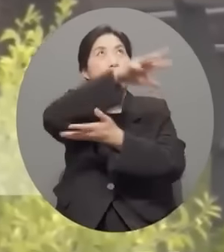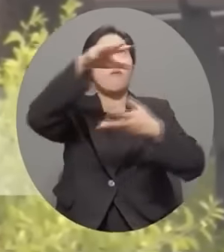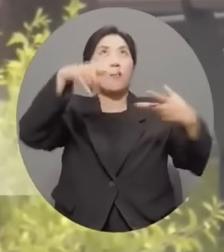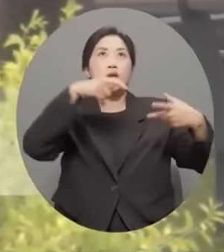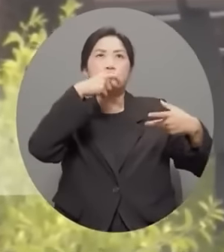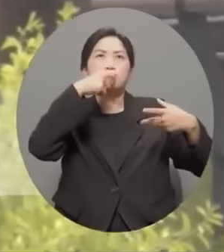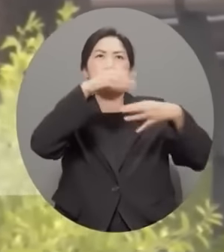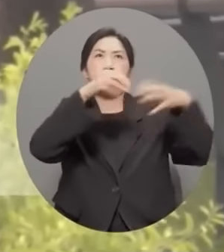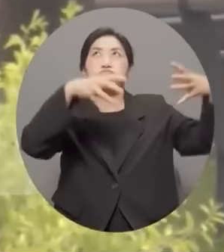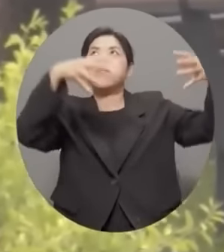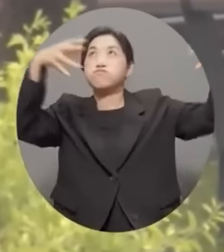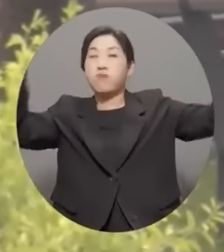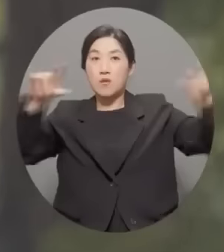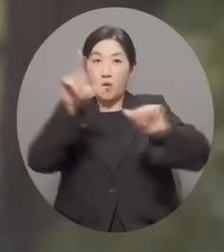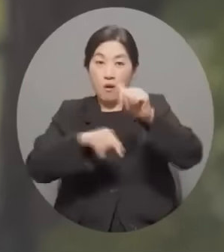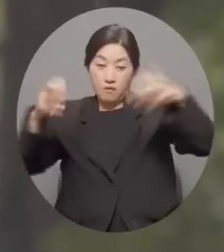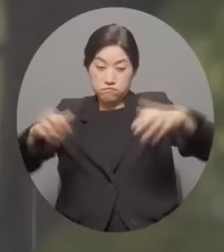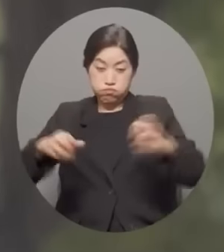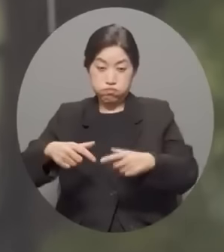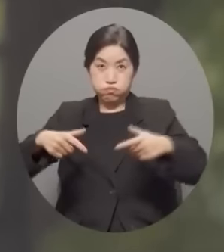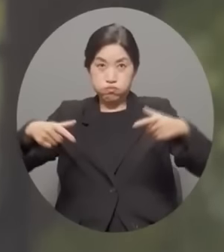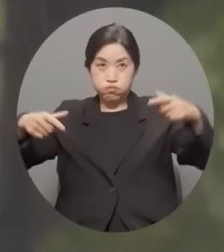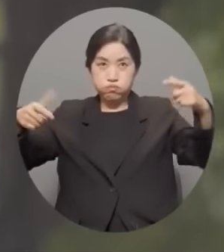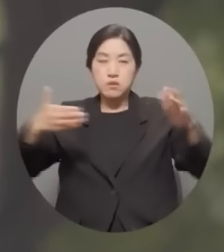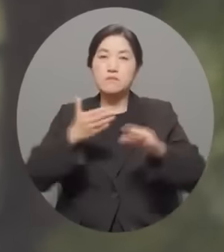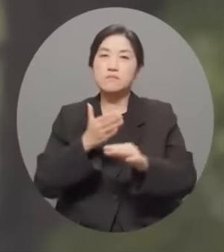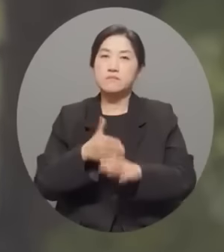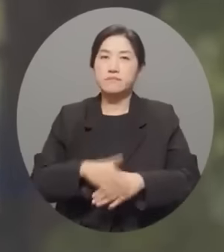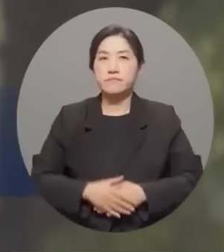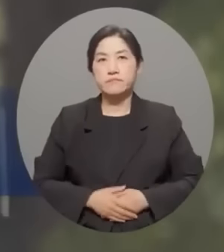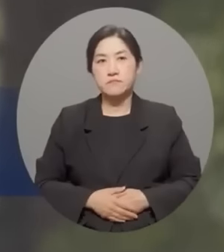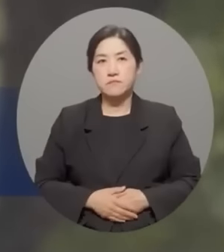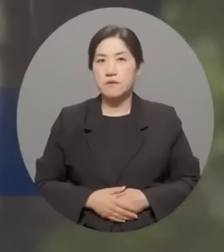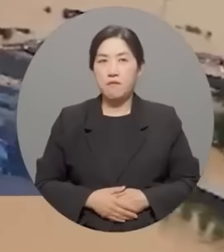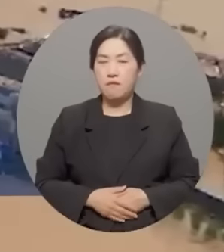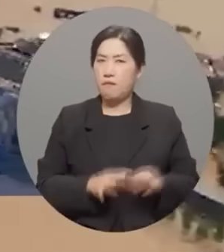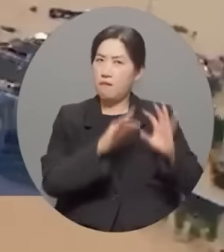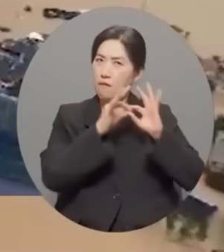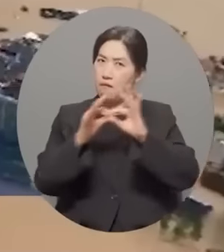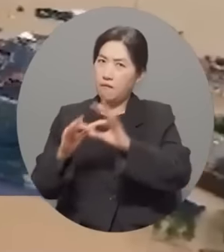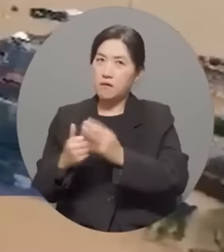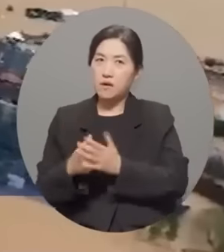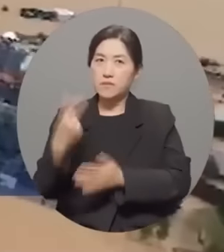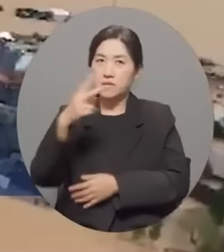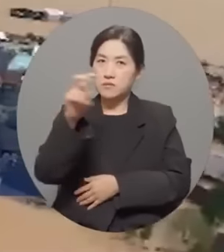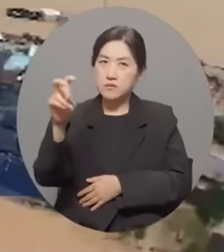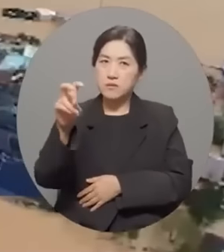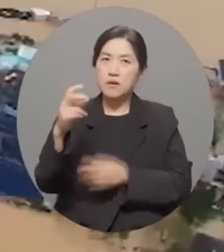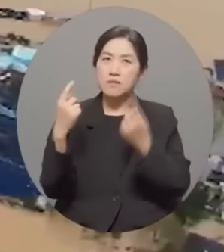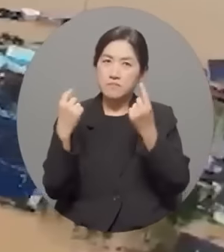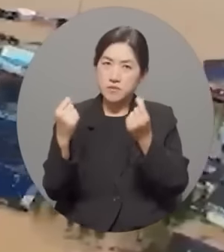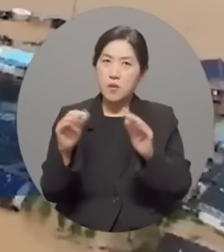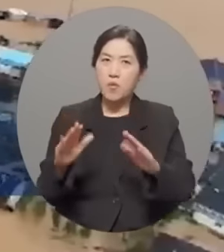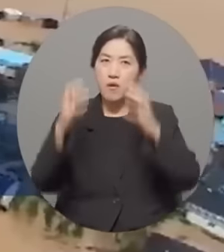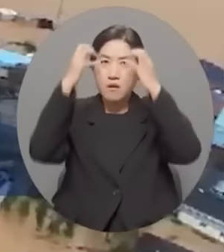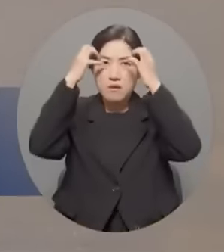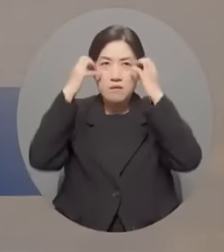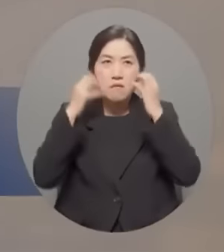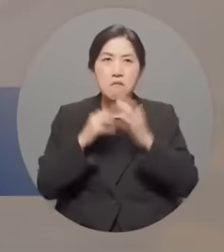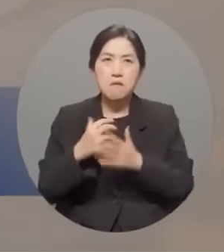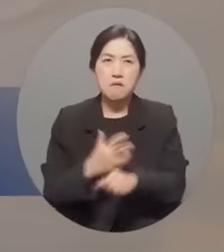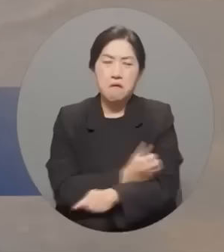수증기는 5월 강우량의 급증으로 이어지고 있습니다. 이런 추세가 유지된다면은 2020년과 비슷하게 올